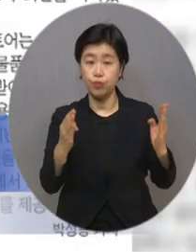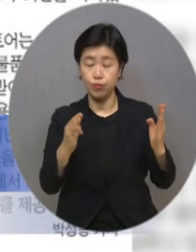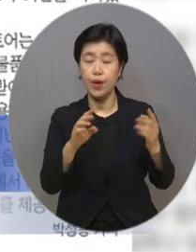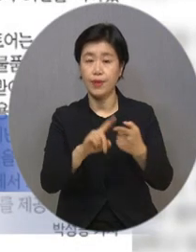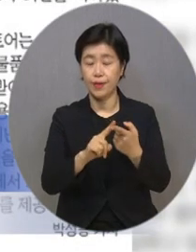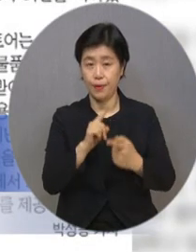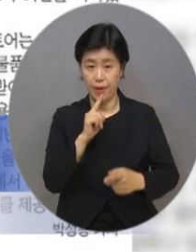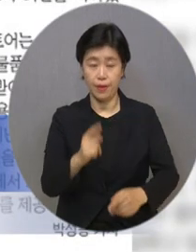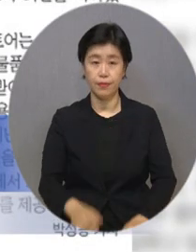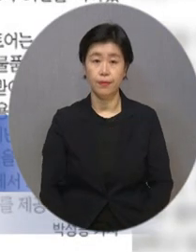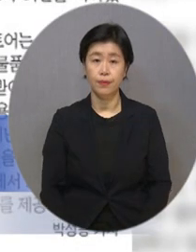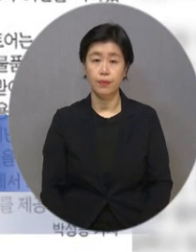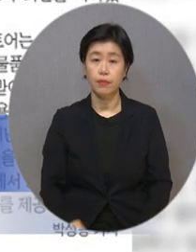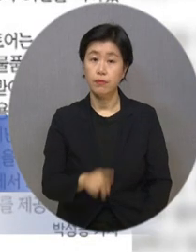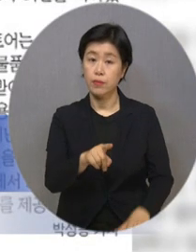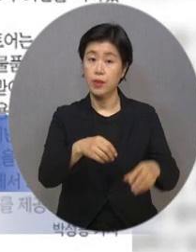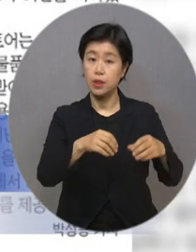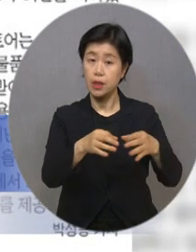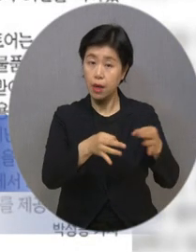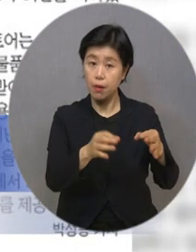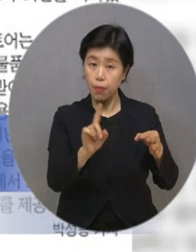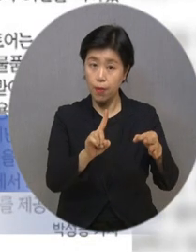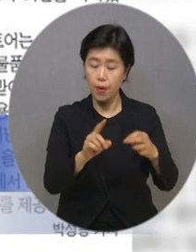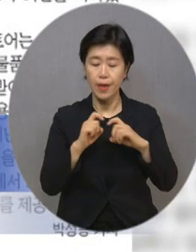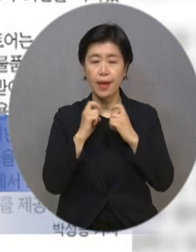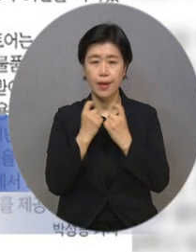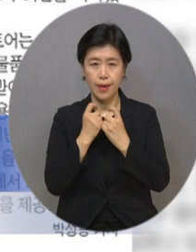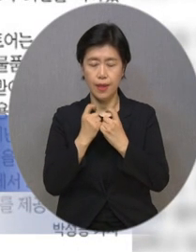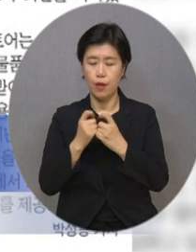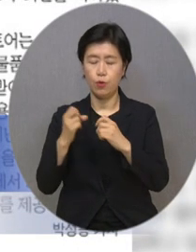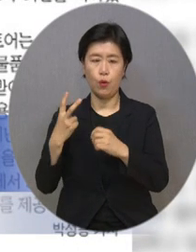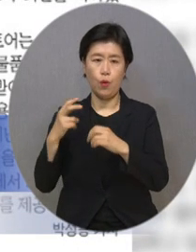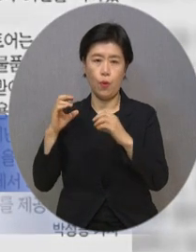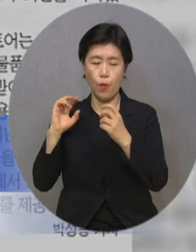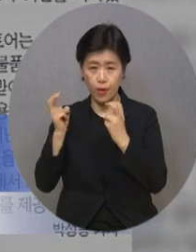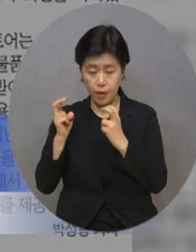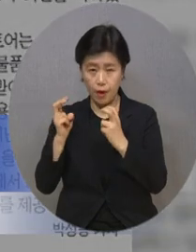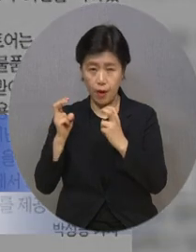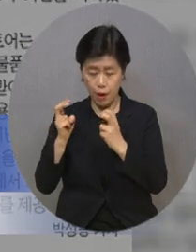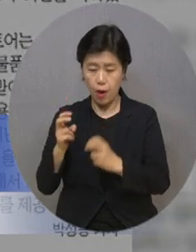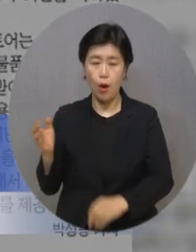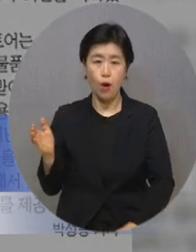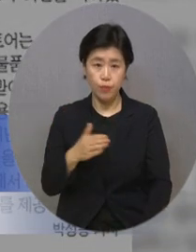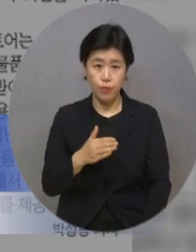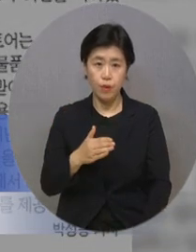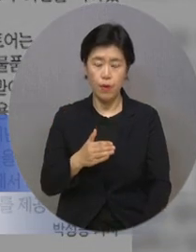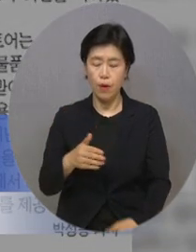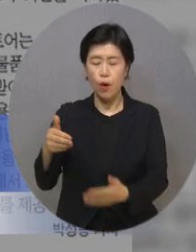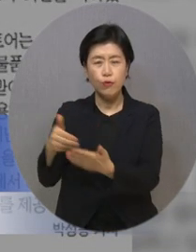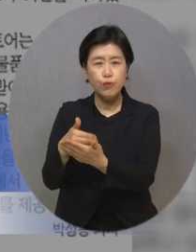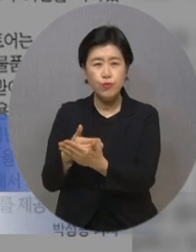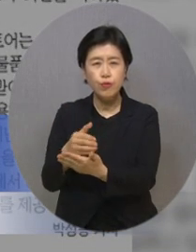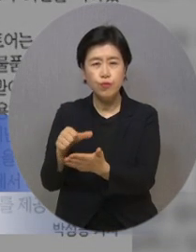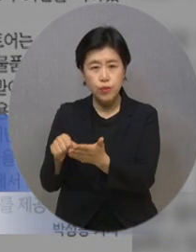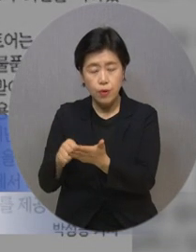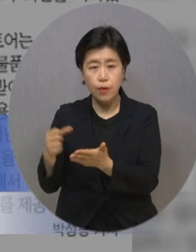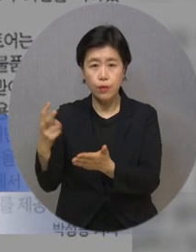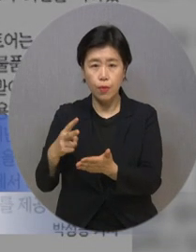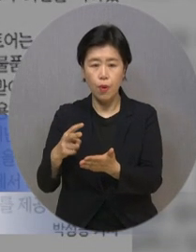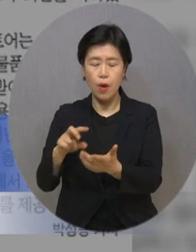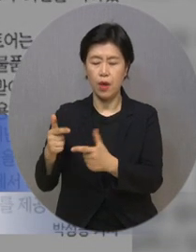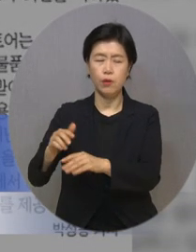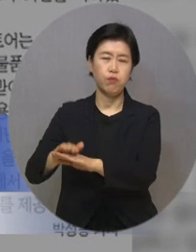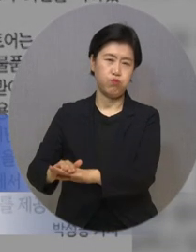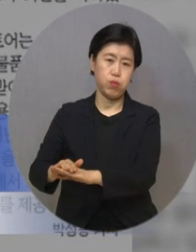있습니다 굿윌스토어는 개인과 기업 등으로부터 중고물품이나 2월 상품을 기증받아이 판매